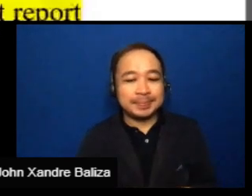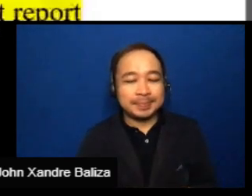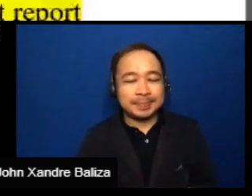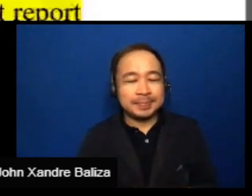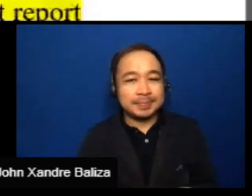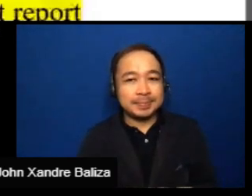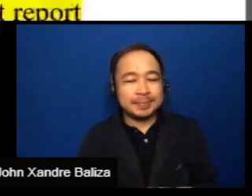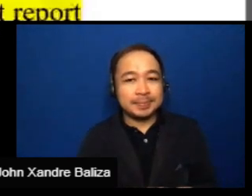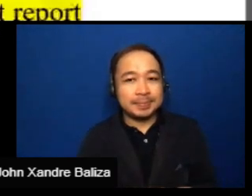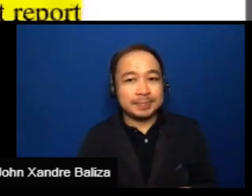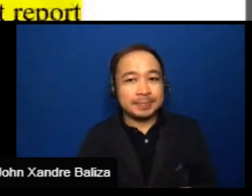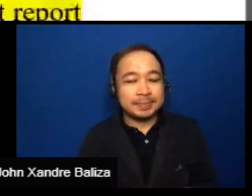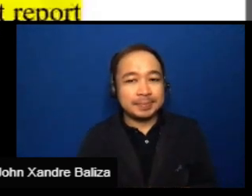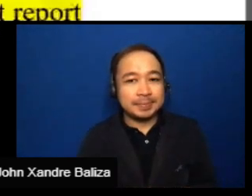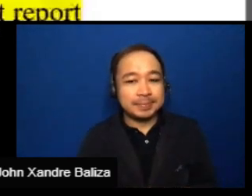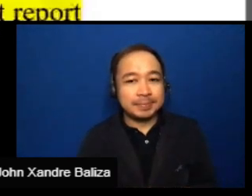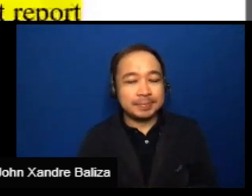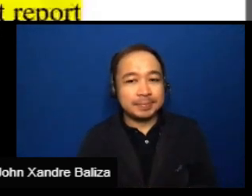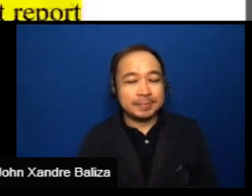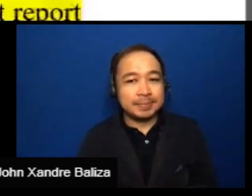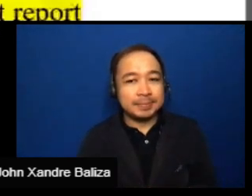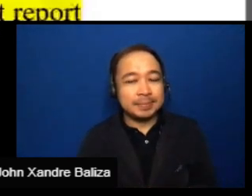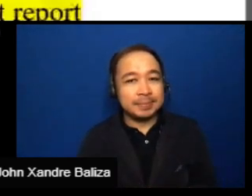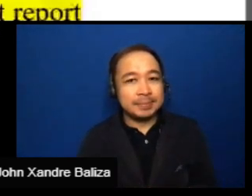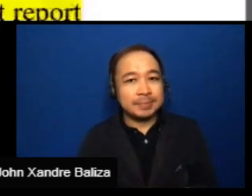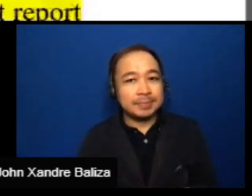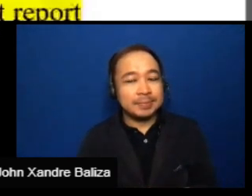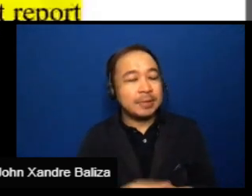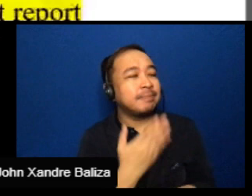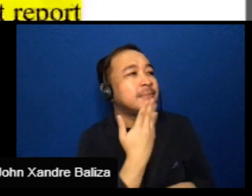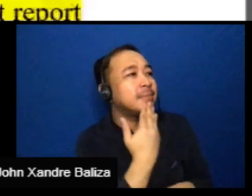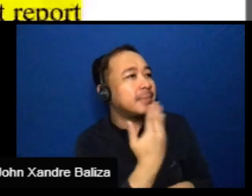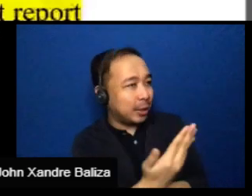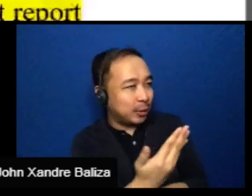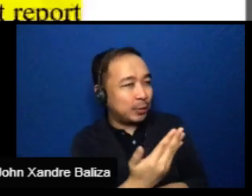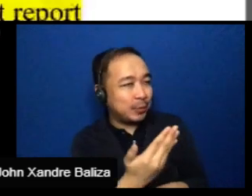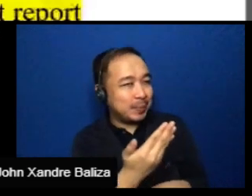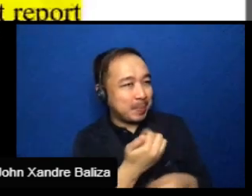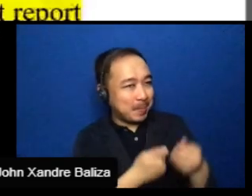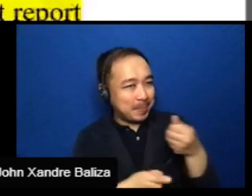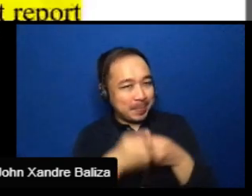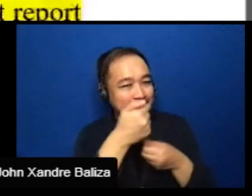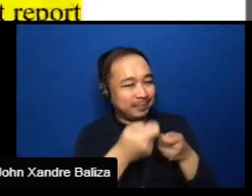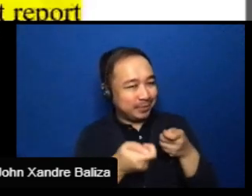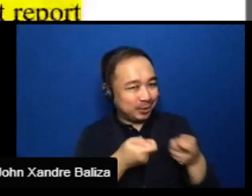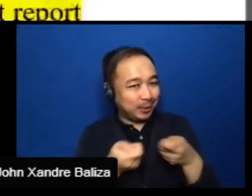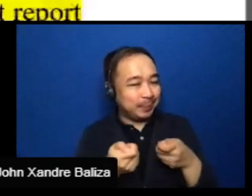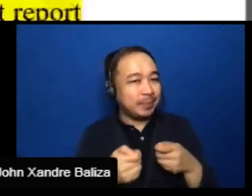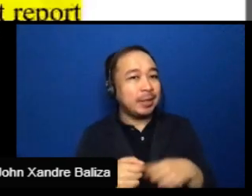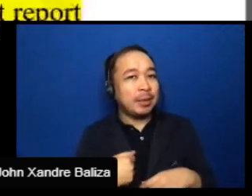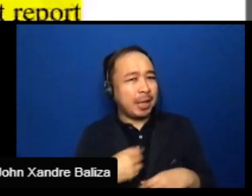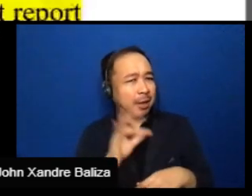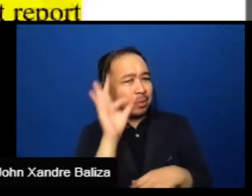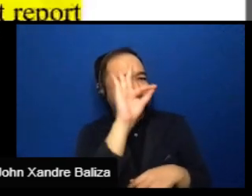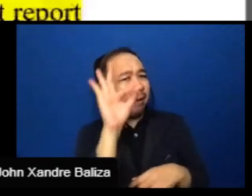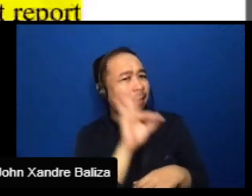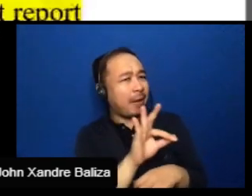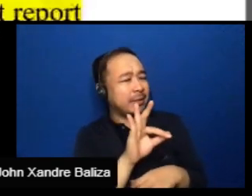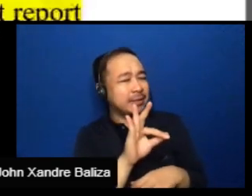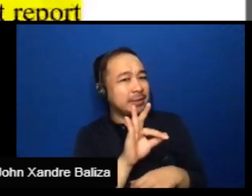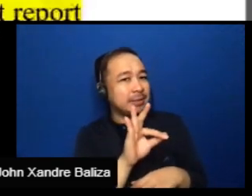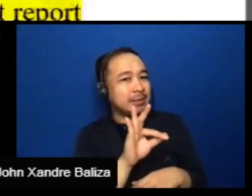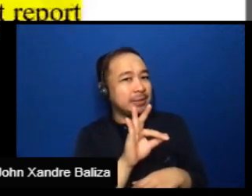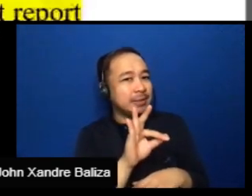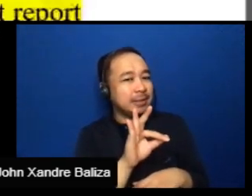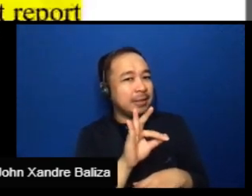谢谢主席女士。中国代表团也想问关于这个正式混合会议的这一个词是否在原来的或